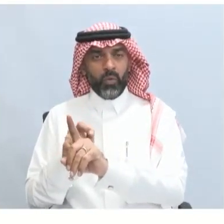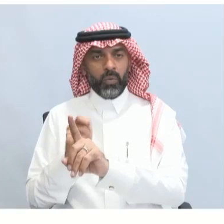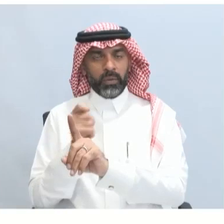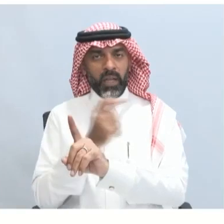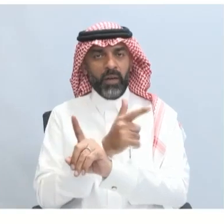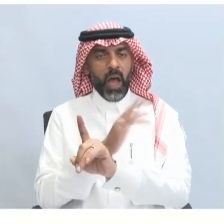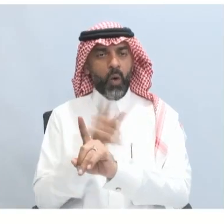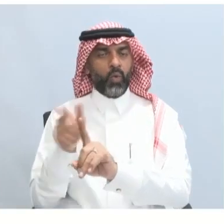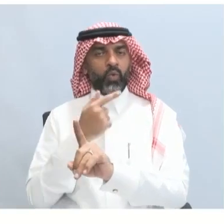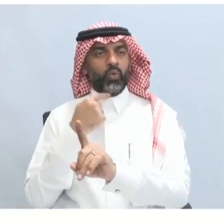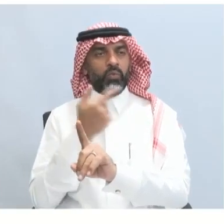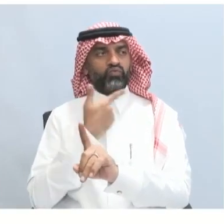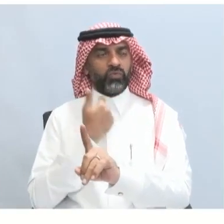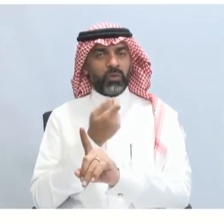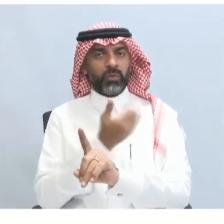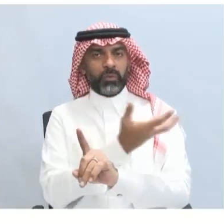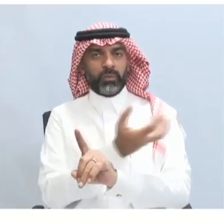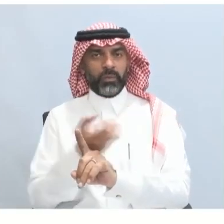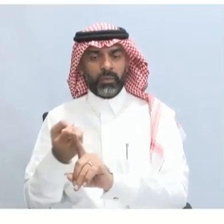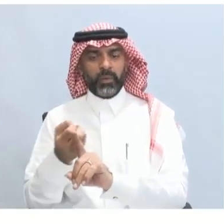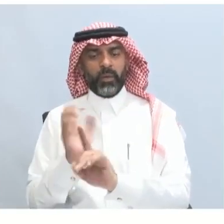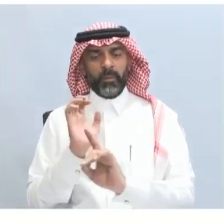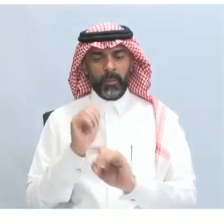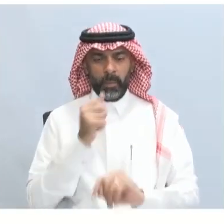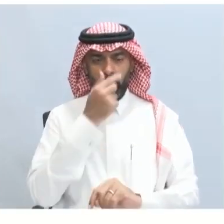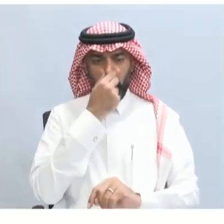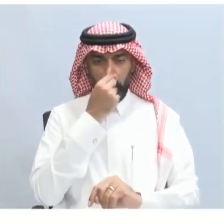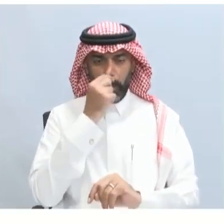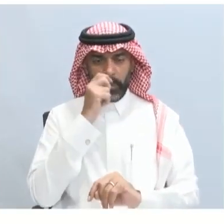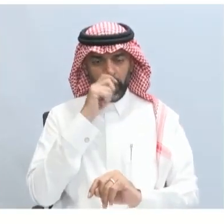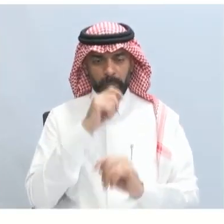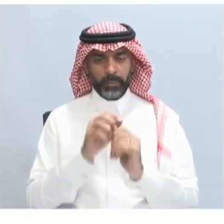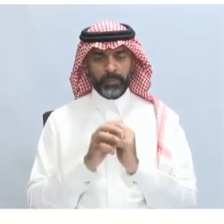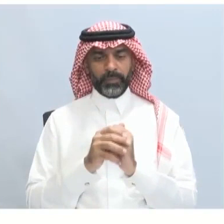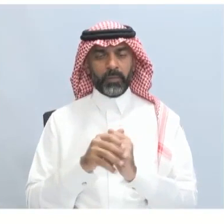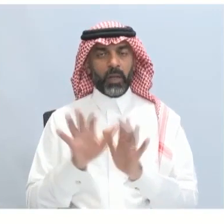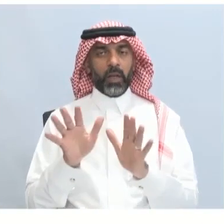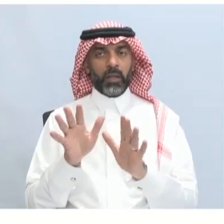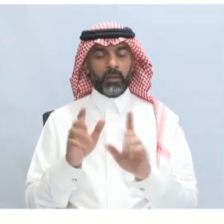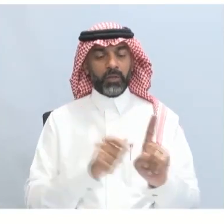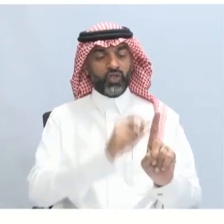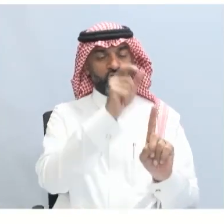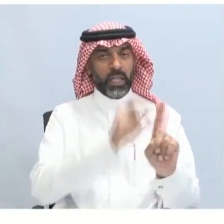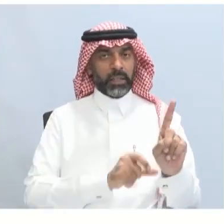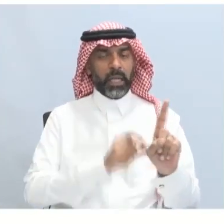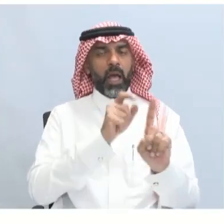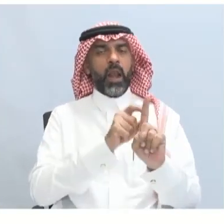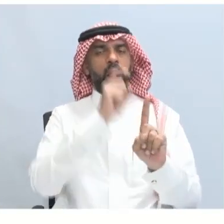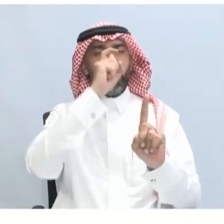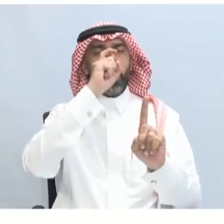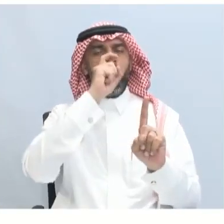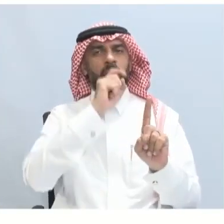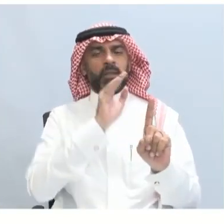الشخصيه ضروره توفر عنصر الادراك او التمييز او الاراده لماذا وضح هذا